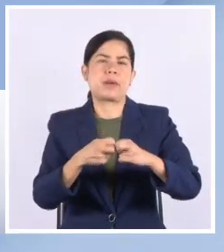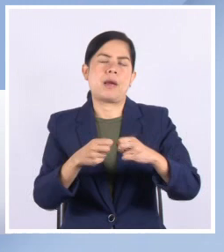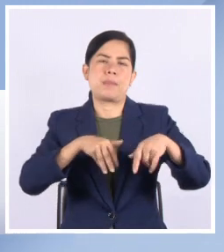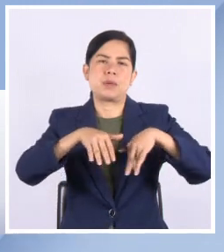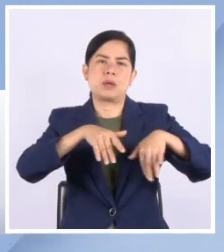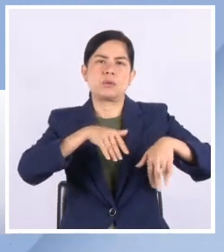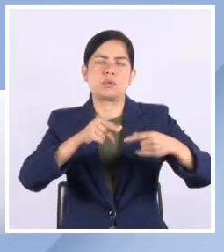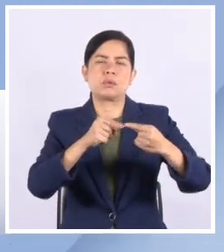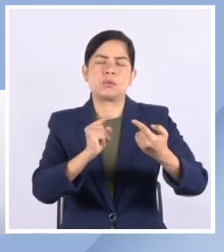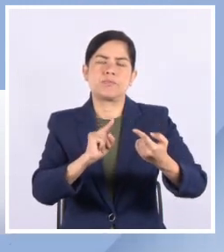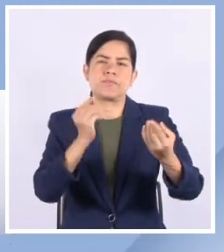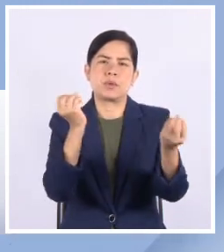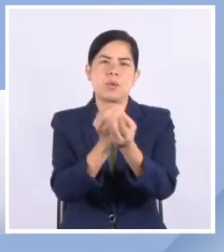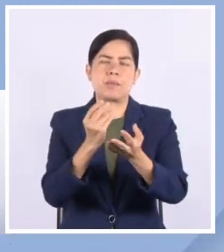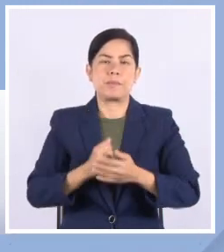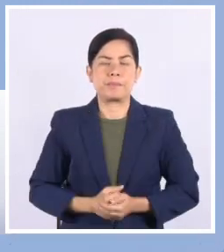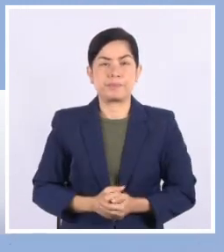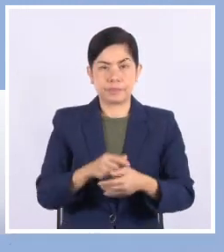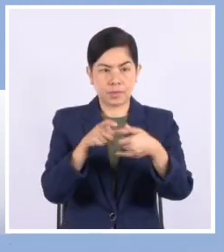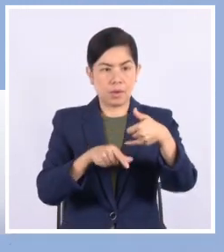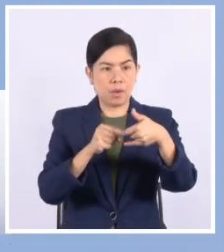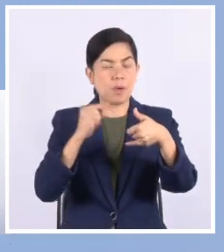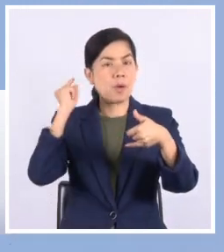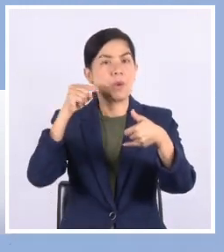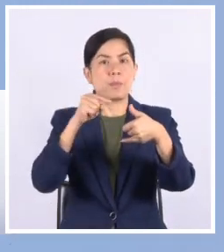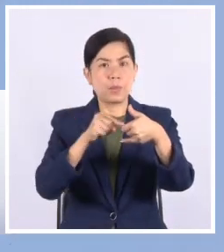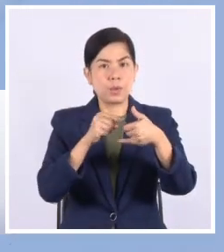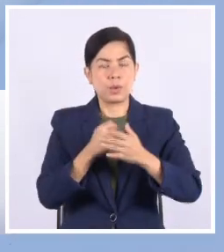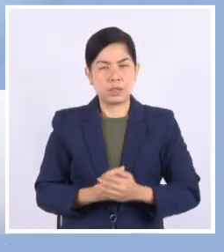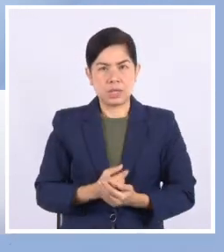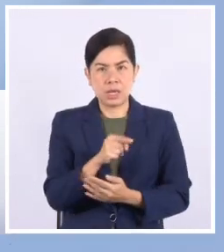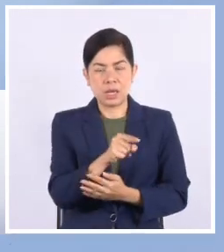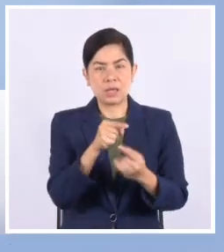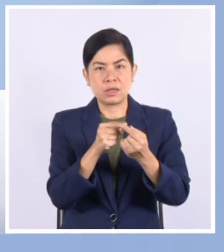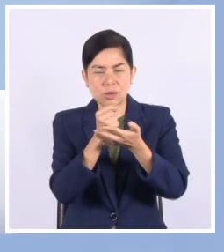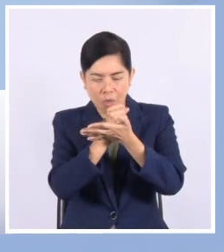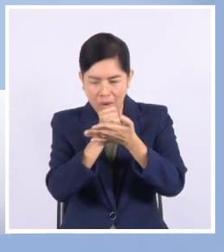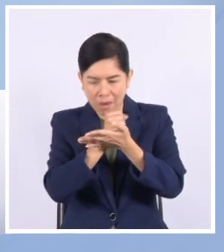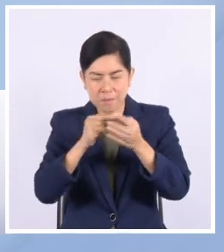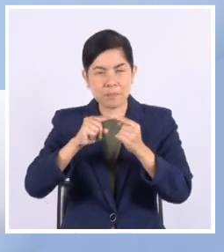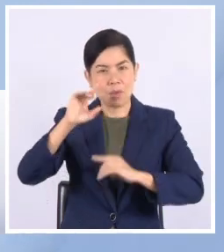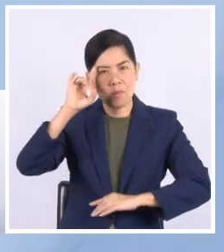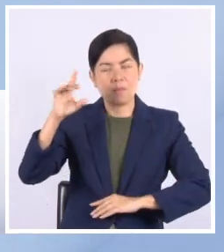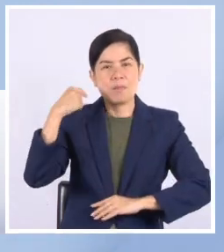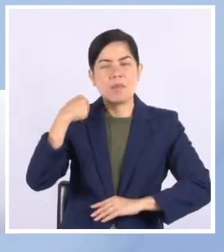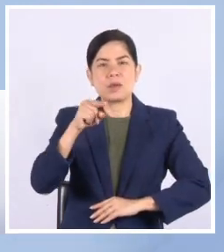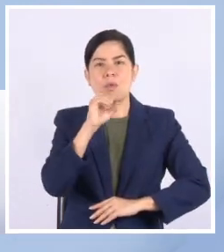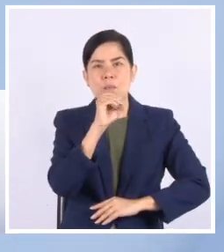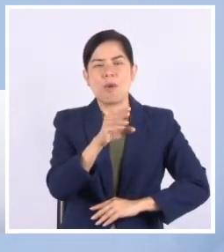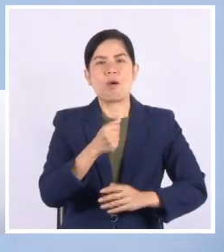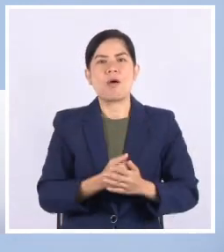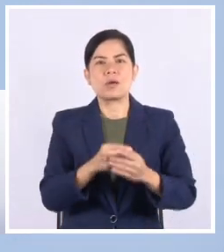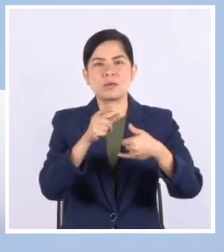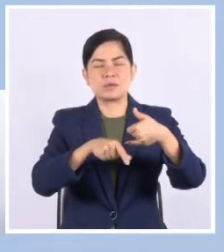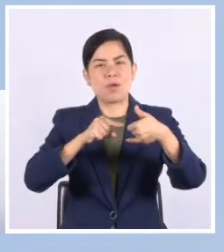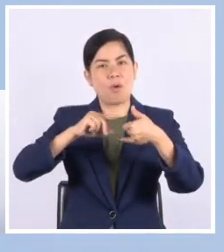ขึ้นแล้วผู้หญิงคนนี้คลั่งยาเนี่ยอ้างประยุทธ์สั่งเผาหญ้าเอาเดือดร้อนประยุทธ์อีกเนี่ย บอกประยุทธ์สั่งมาเผานะ